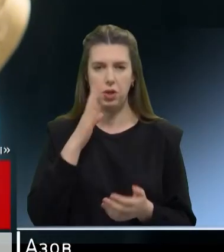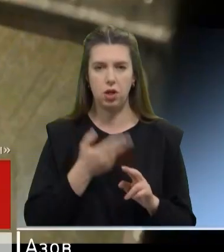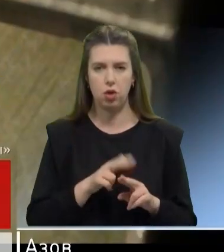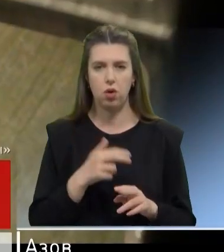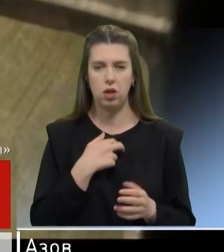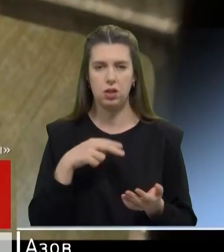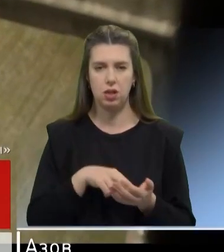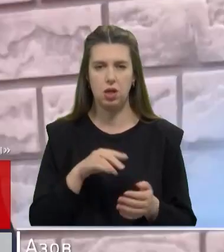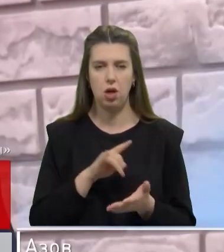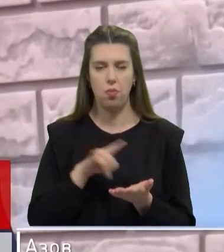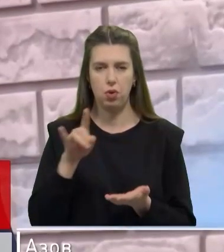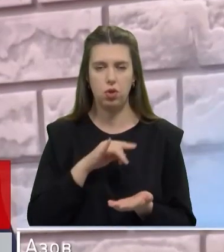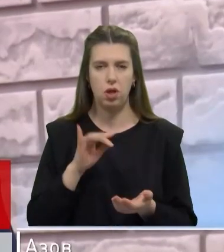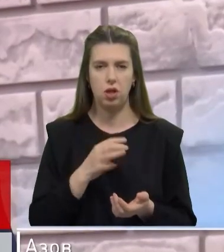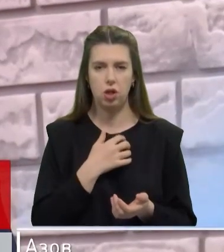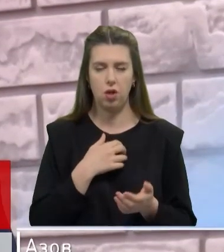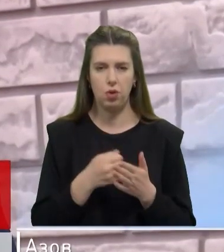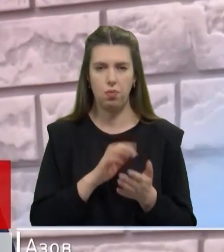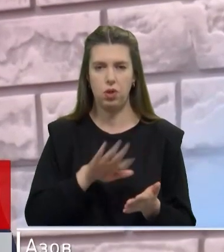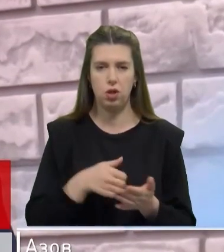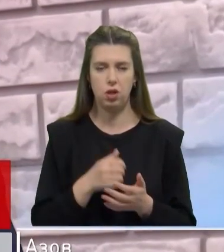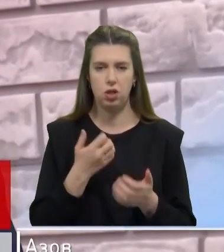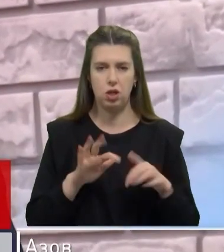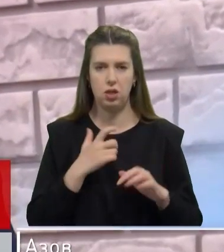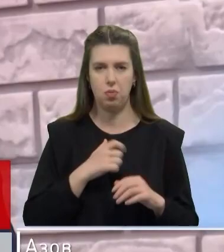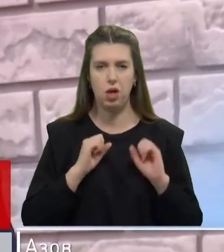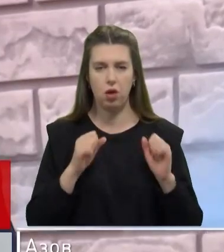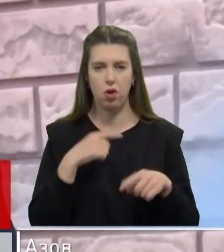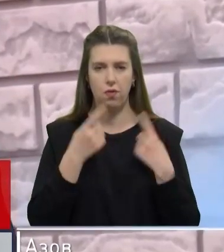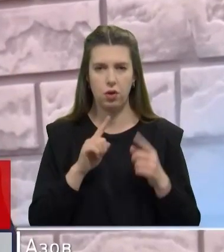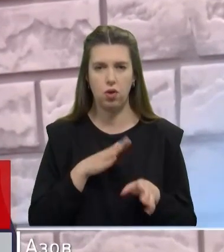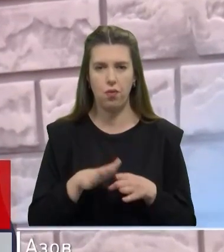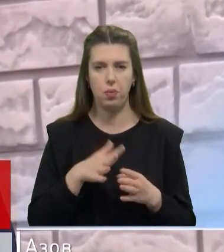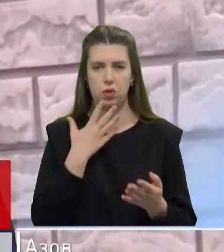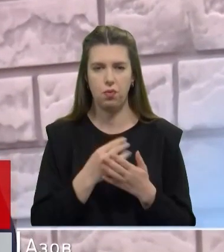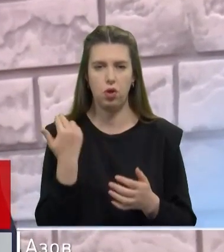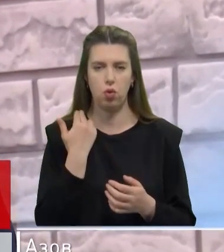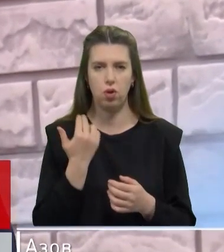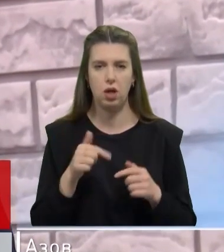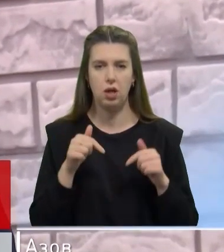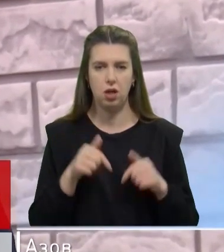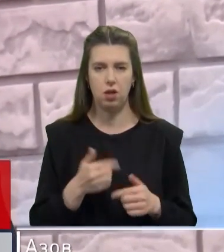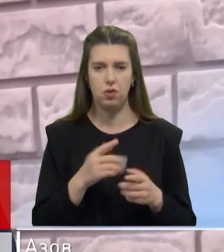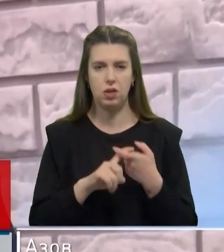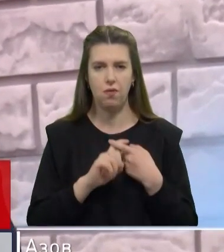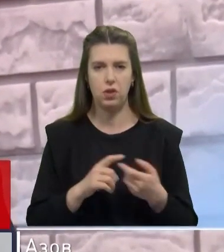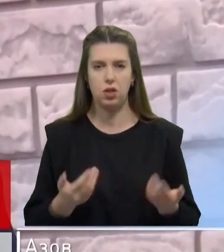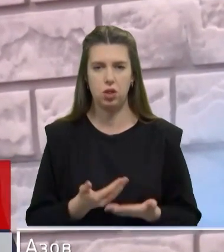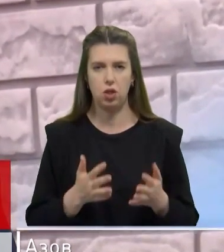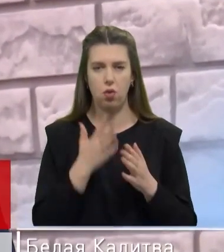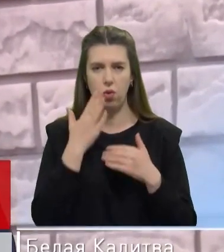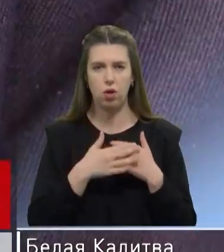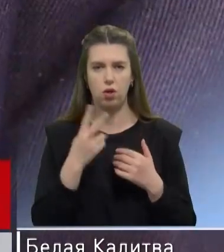который хотел стать пилотом и достиг желаемого, до сих пор не считает себя героем. Говорит, что выполнял свой долг, ведь именно от него зависели жизни